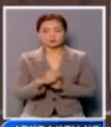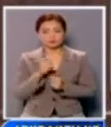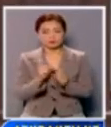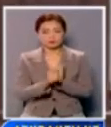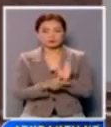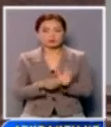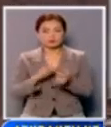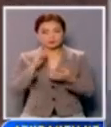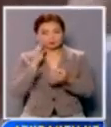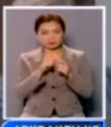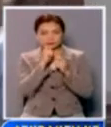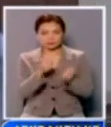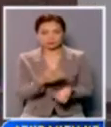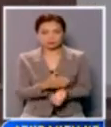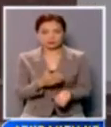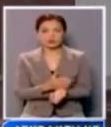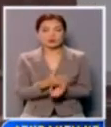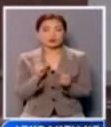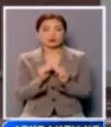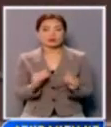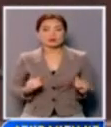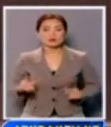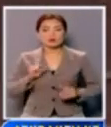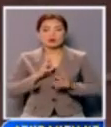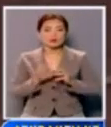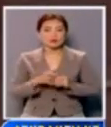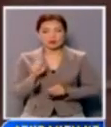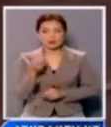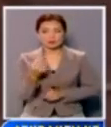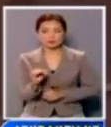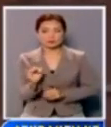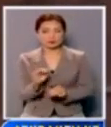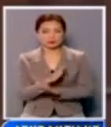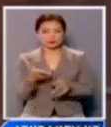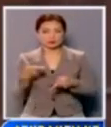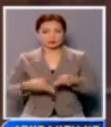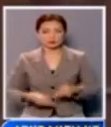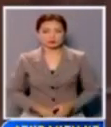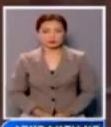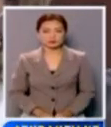қара сөздерін тарту етті. Ал оқушылар жиын соңын Абайдың әнімен аяқтады.